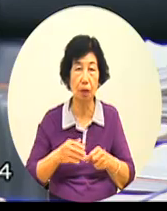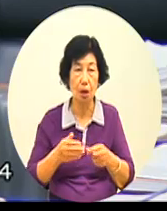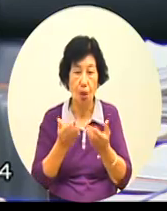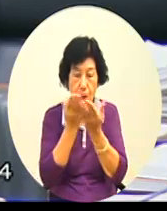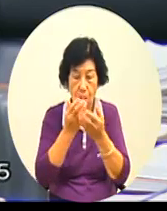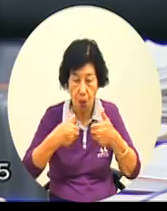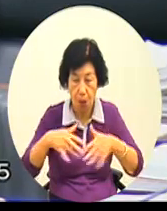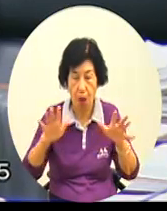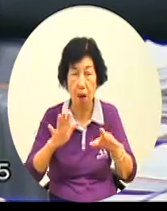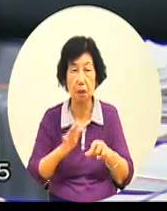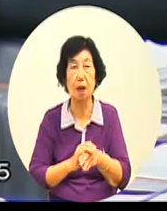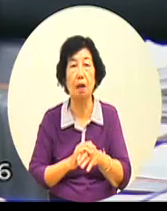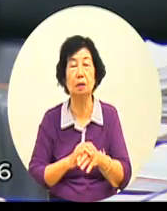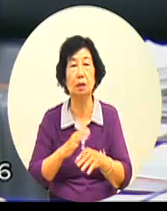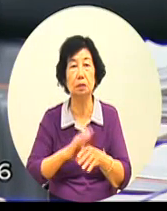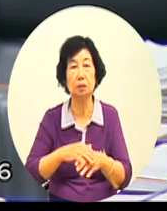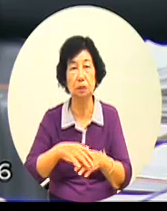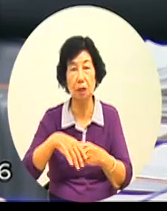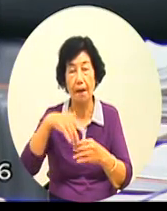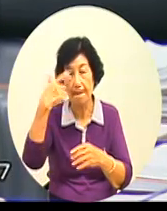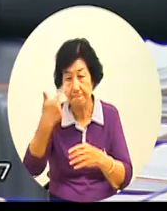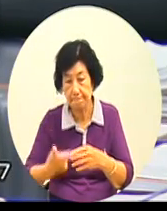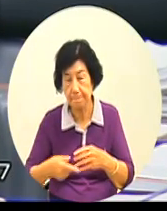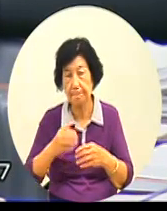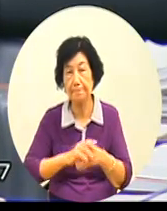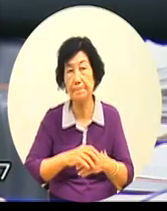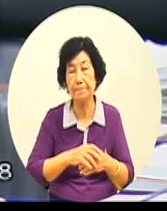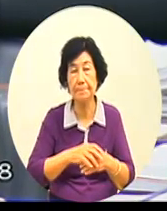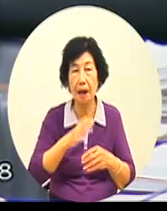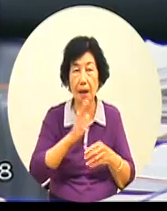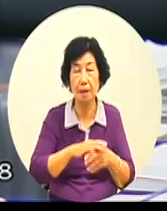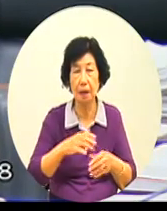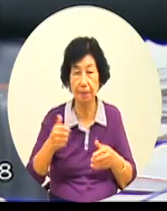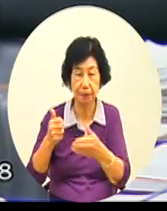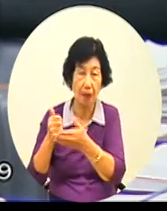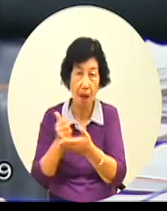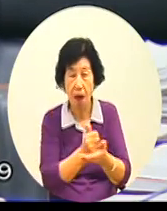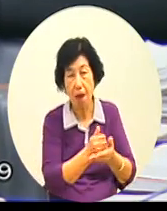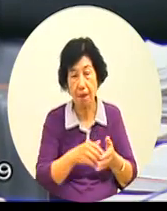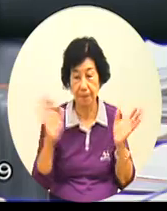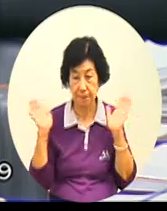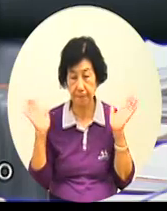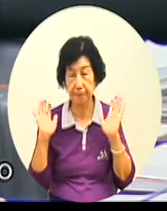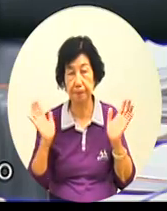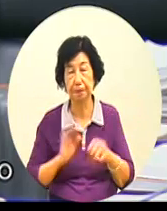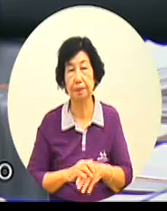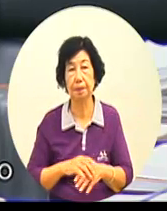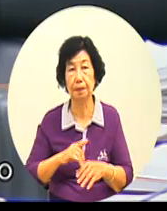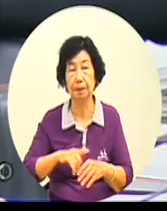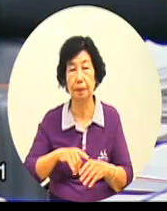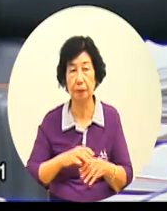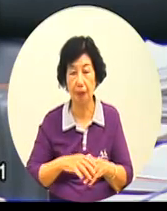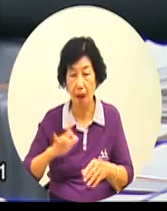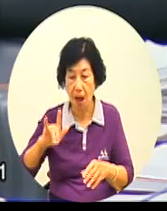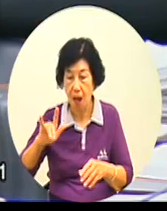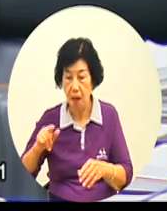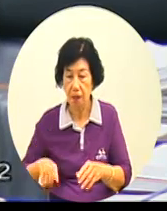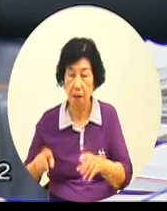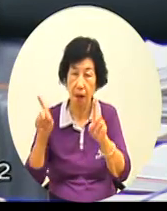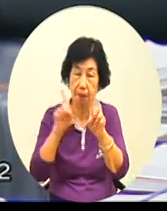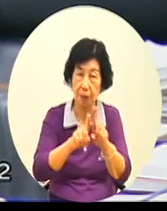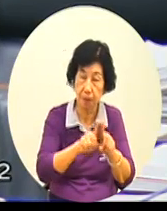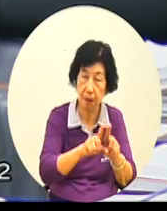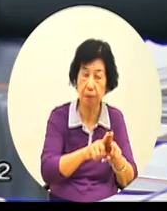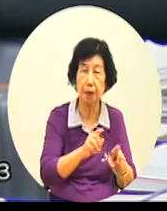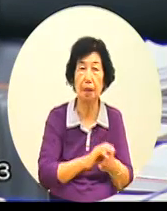呢，老师就要陪啊，就要陪小孩等到家长来接，所以时间上当然就会拖